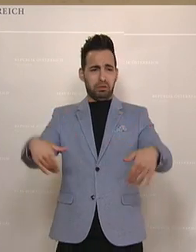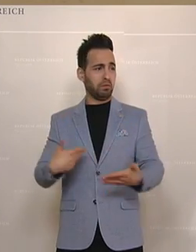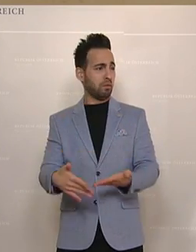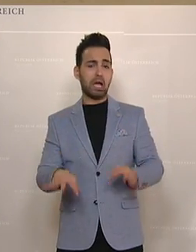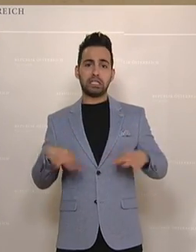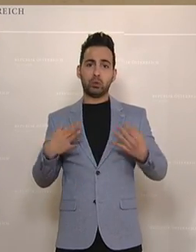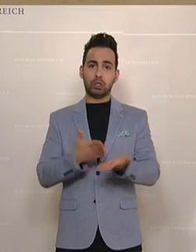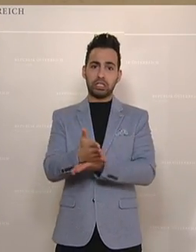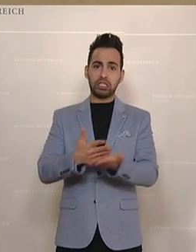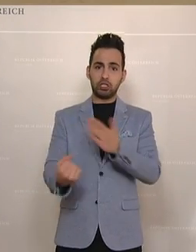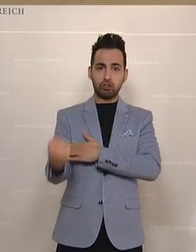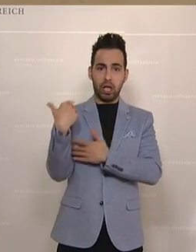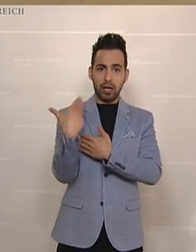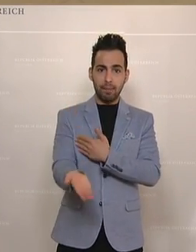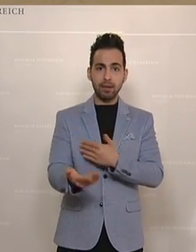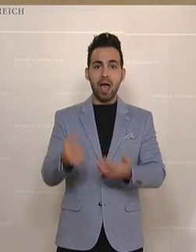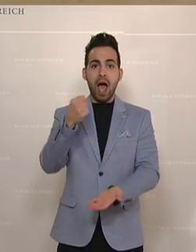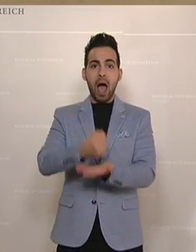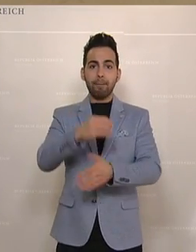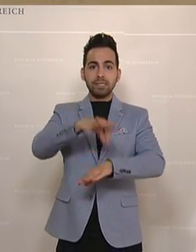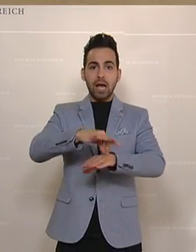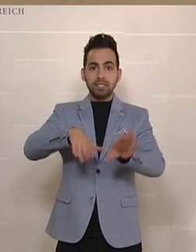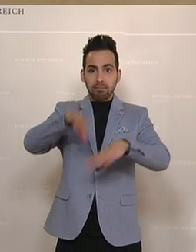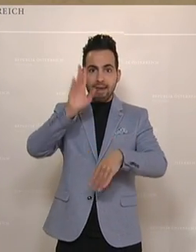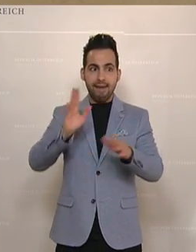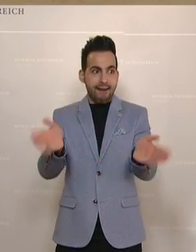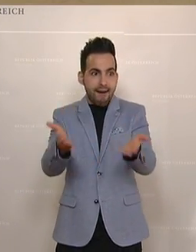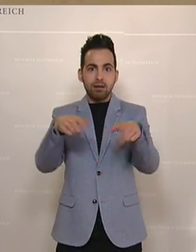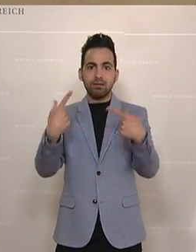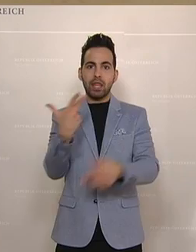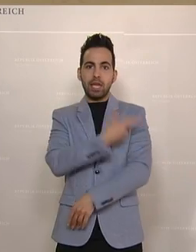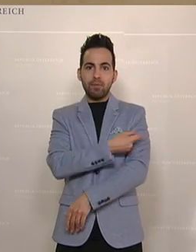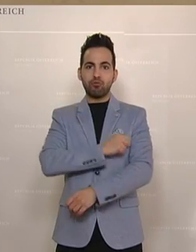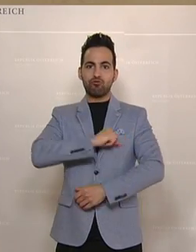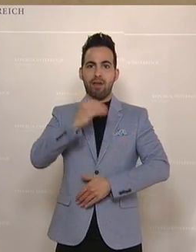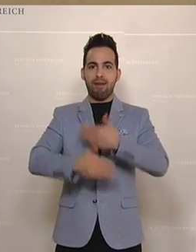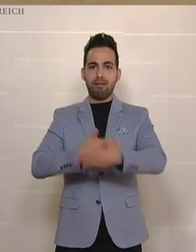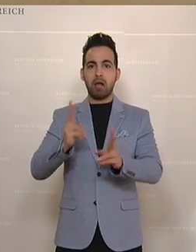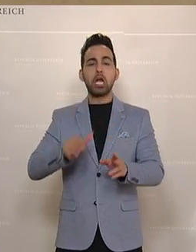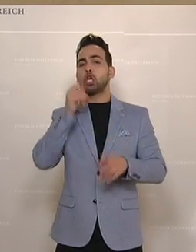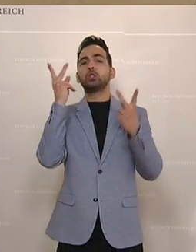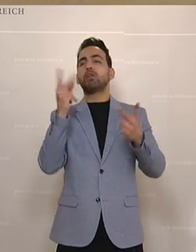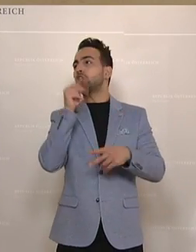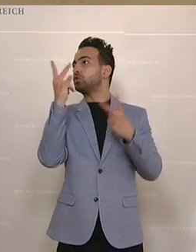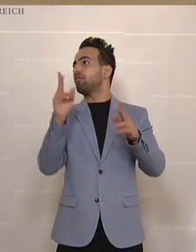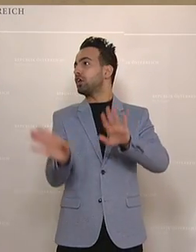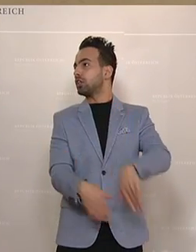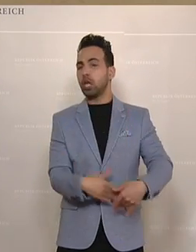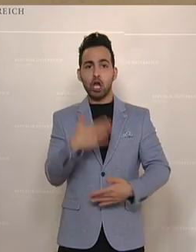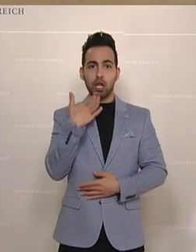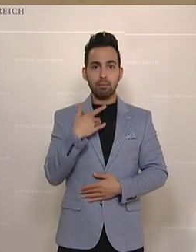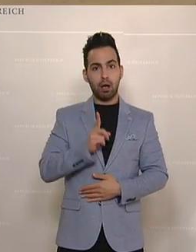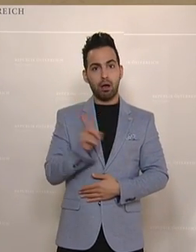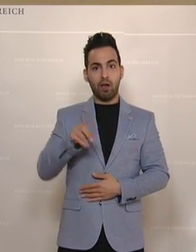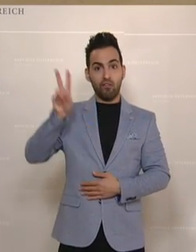dass wir mehr Kapazitäten bei den Amtsärzten schaffen, dass die Impfungen auch tatsächlich schneller durchgeführt werden. Ist ja alles nicht so wichtig. Da akzeptieren wir lieber, dass